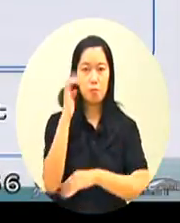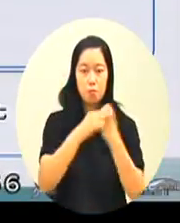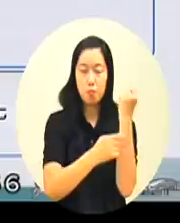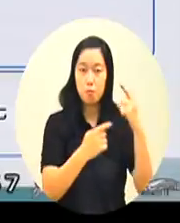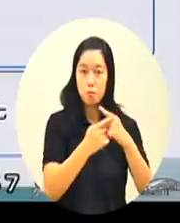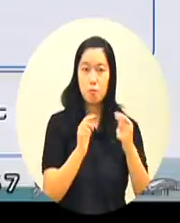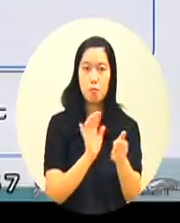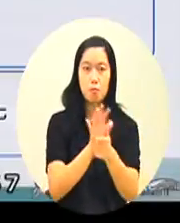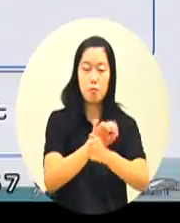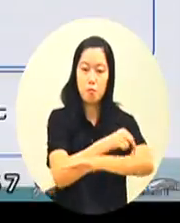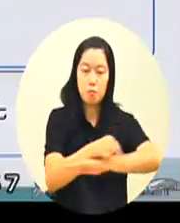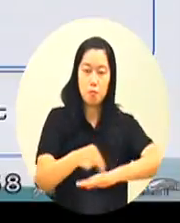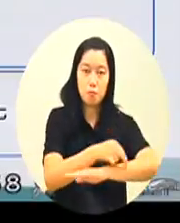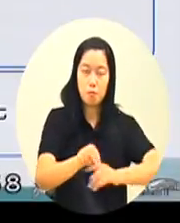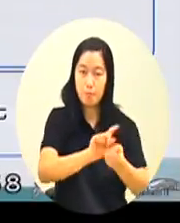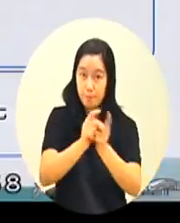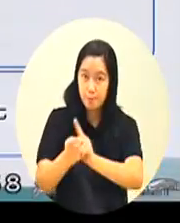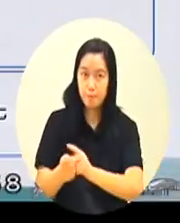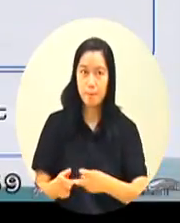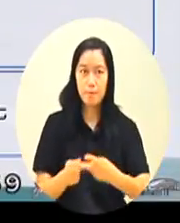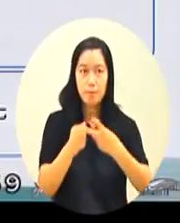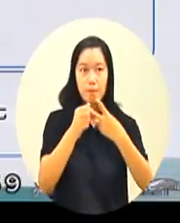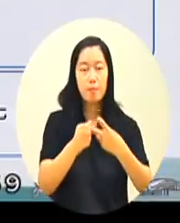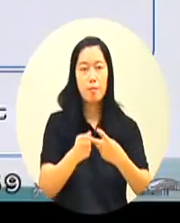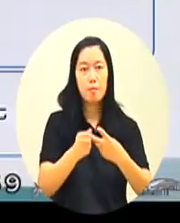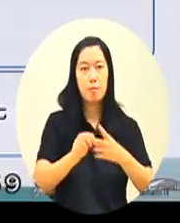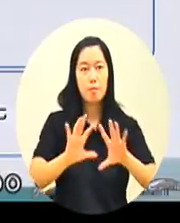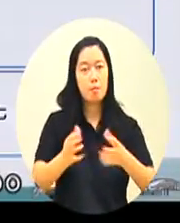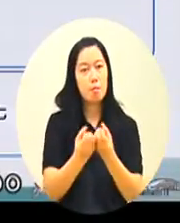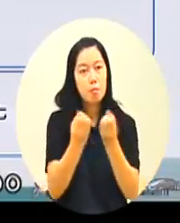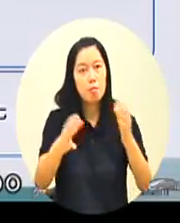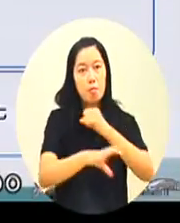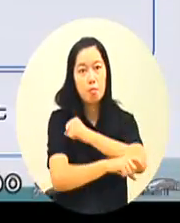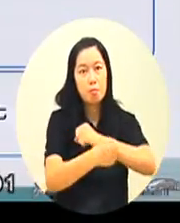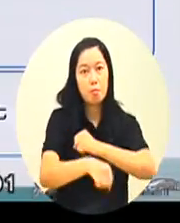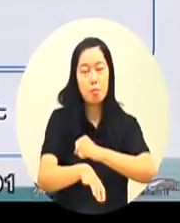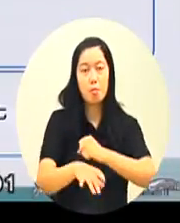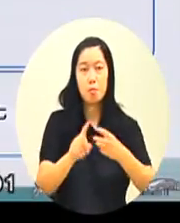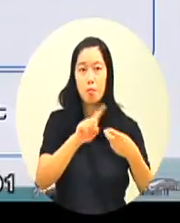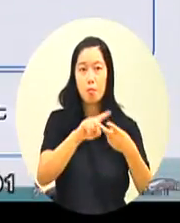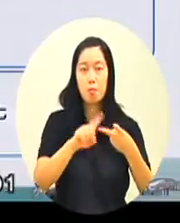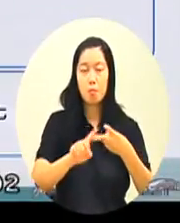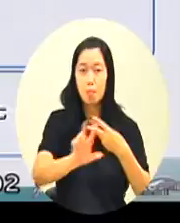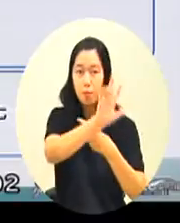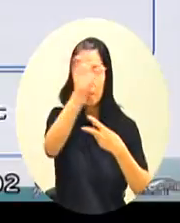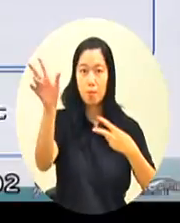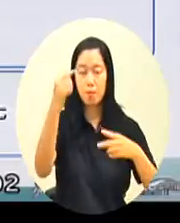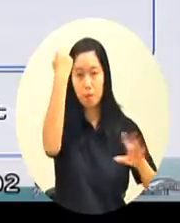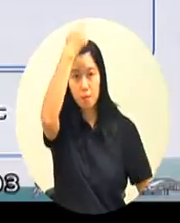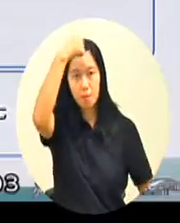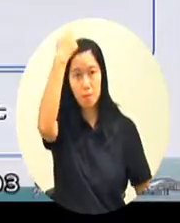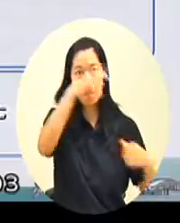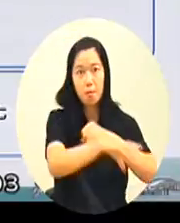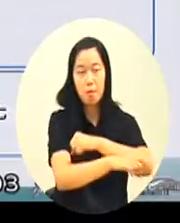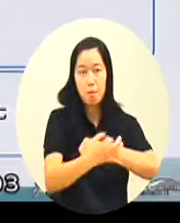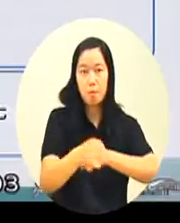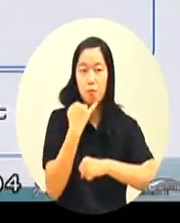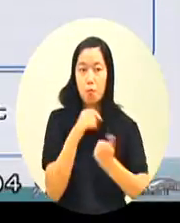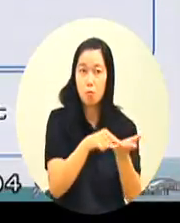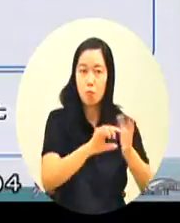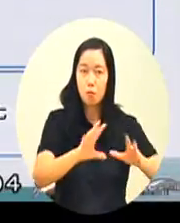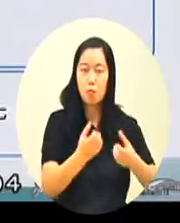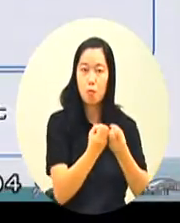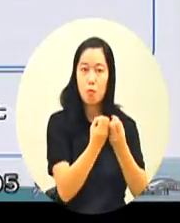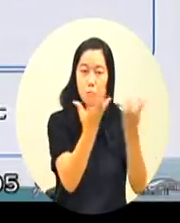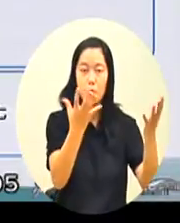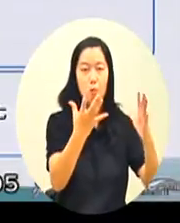型的工作。第二个部分是国发基金跟天使基金的投资，这个部分我们会争取国发会的支持来做